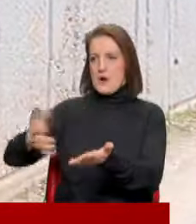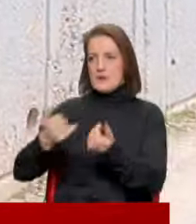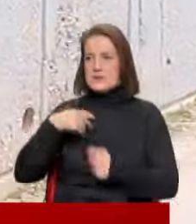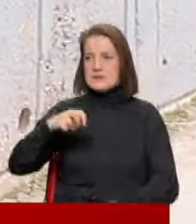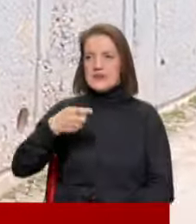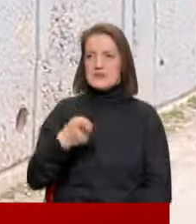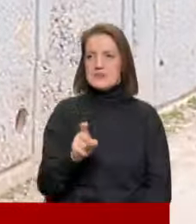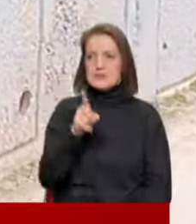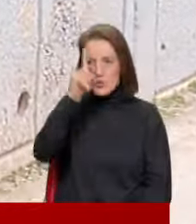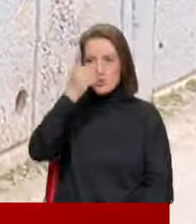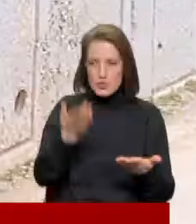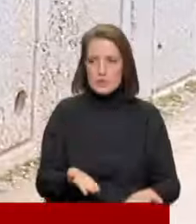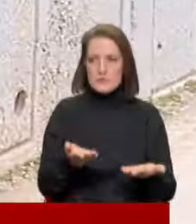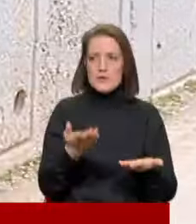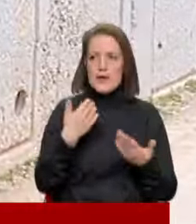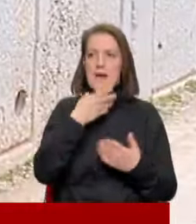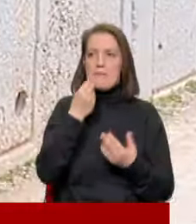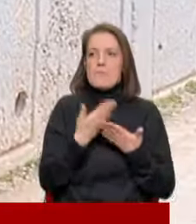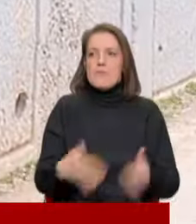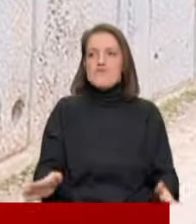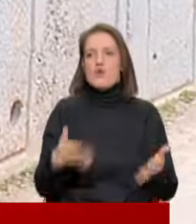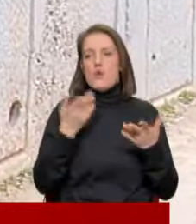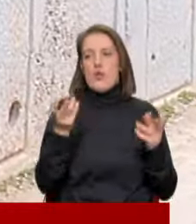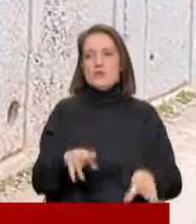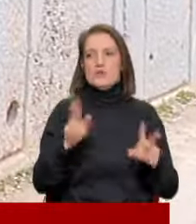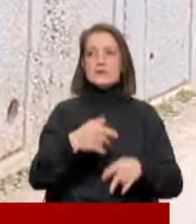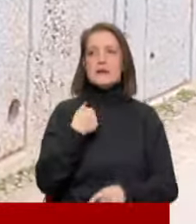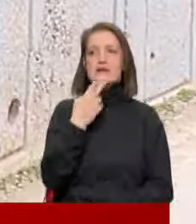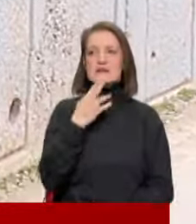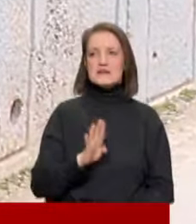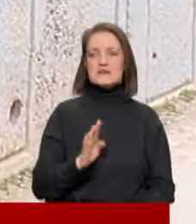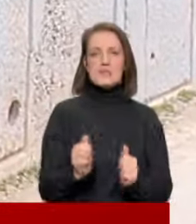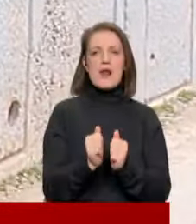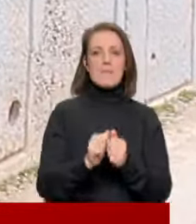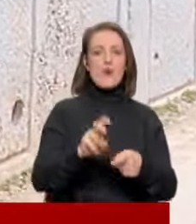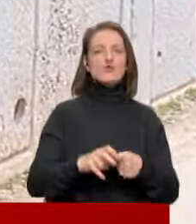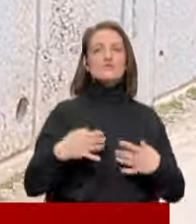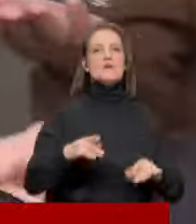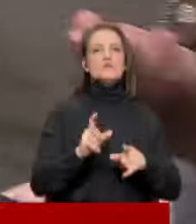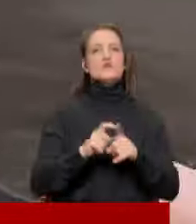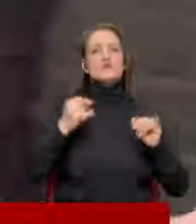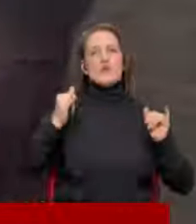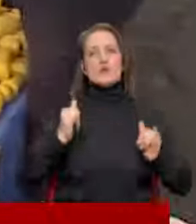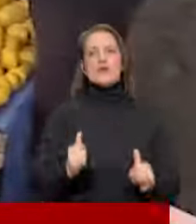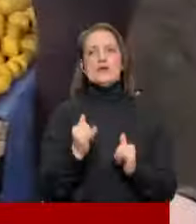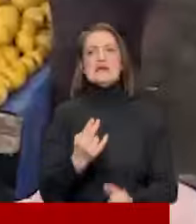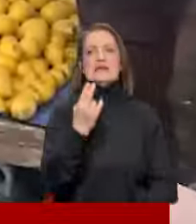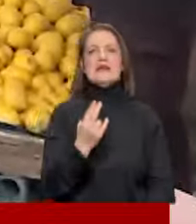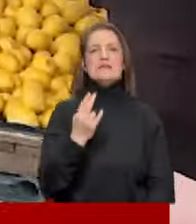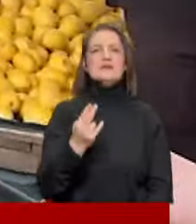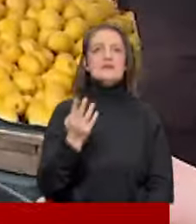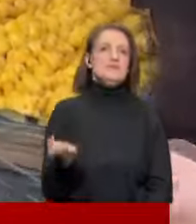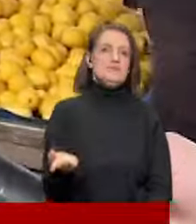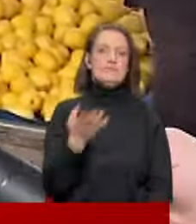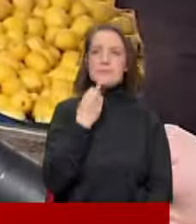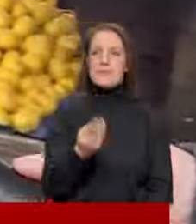milyon bu Allah'a reva mıdır emekli mahvolmuş ölmüş ölmüş benle kızım bir yaşamazsak dur durumumuz çok kötü 7 lira para işte